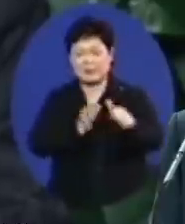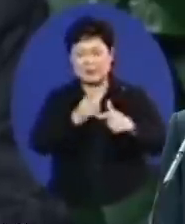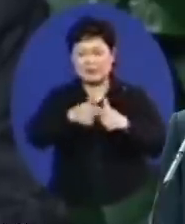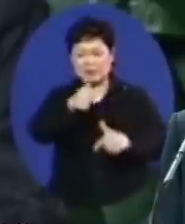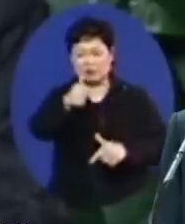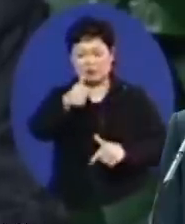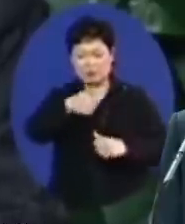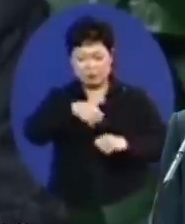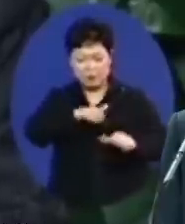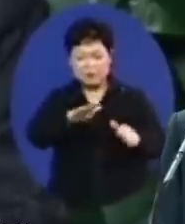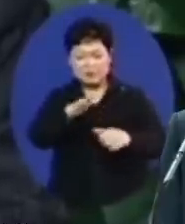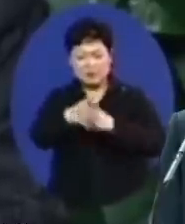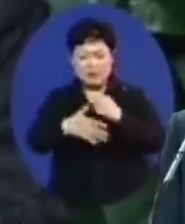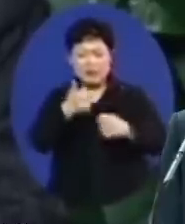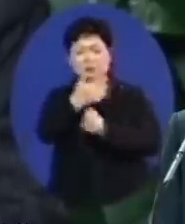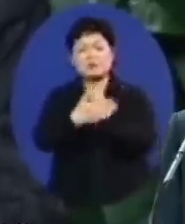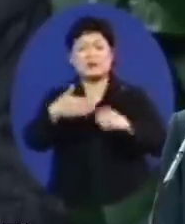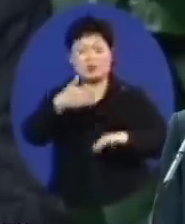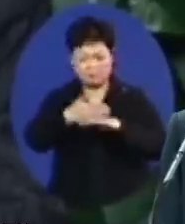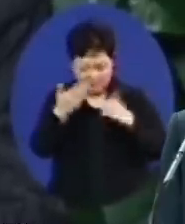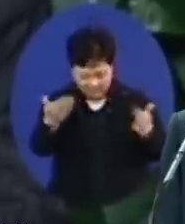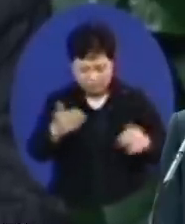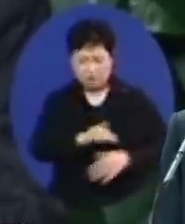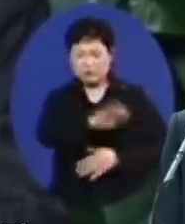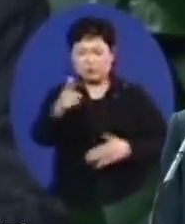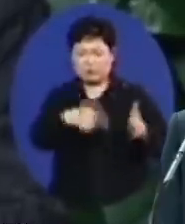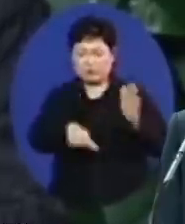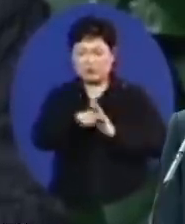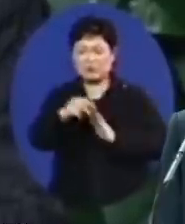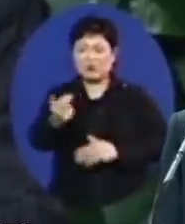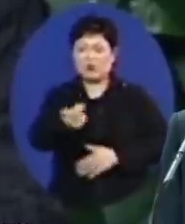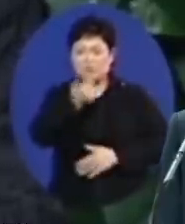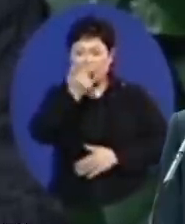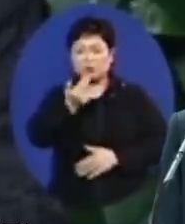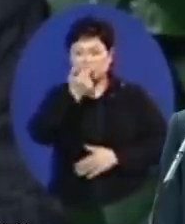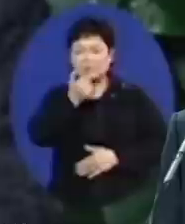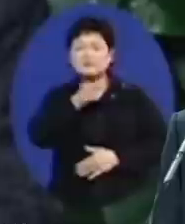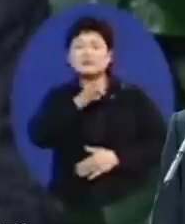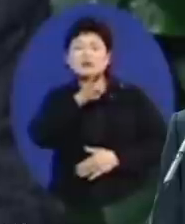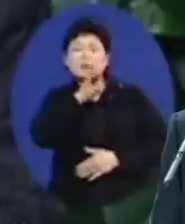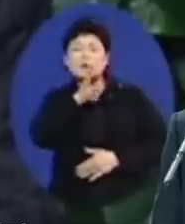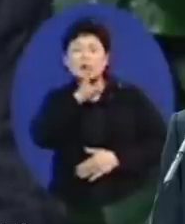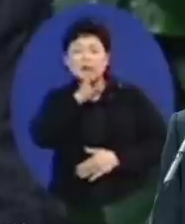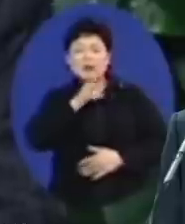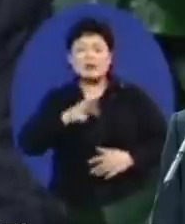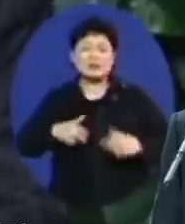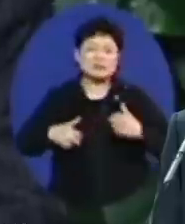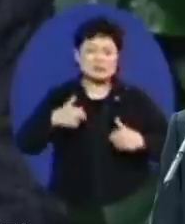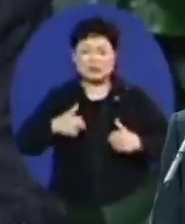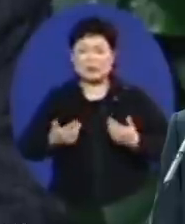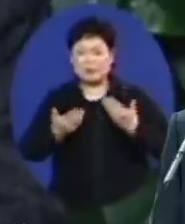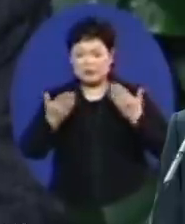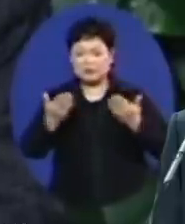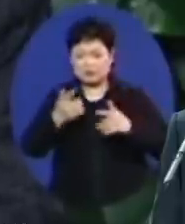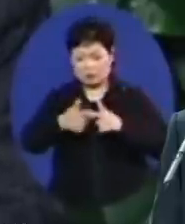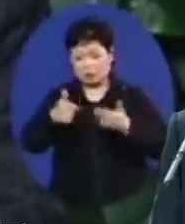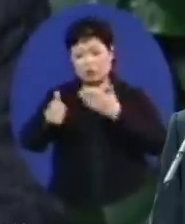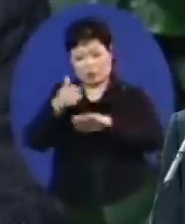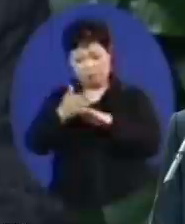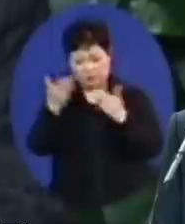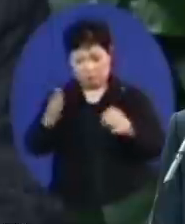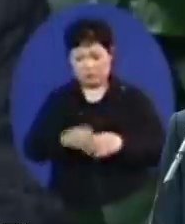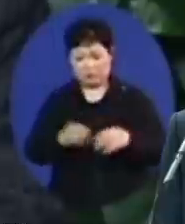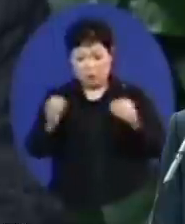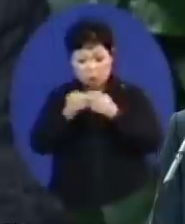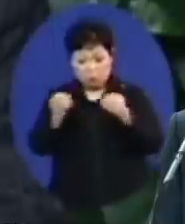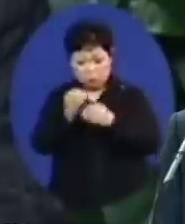하나님의 은혜에 감사하고 우리를 위해서 목숨을 저렇게 바치해 주신 예수님께 감사합니다. 이런 일이 있습니까? 소설 속에나